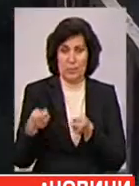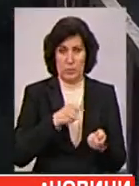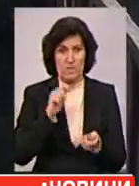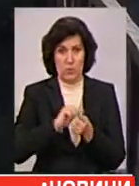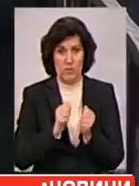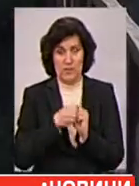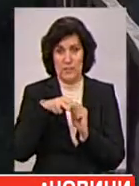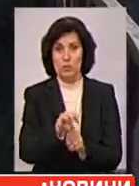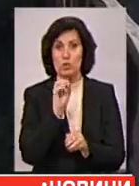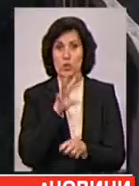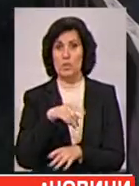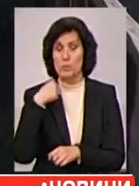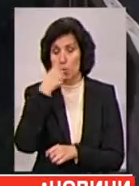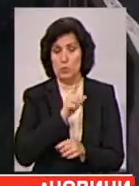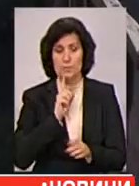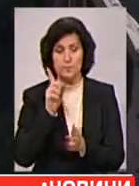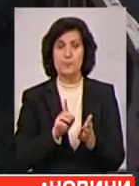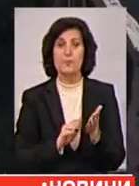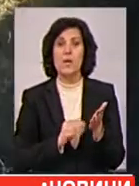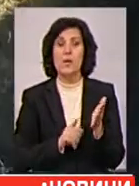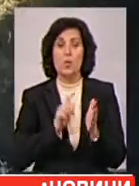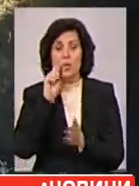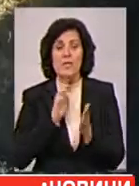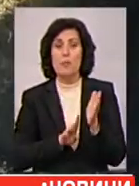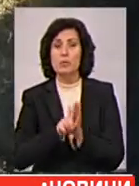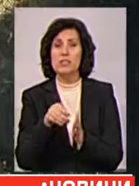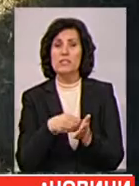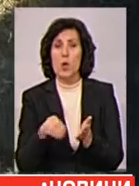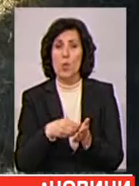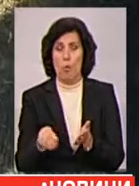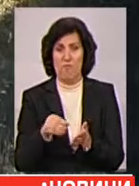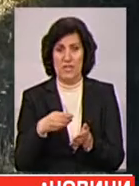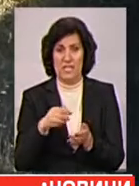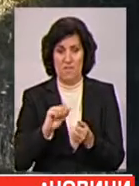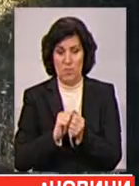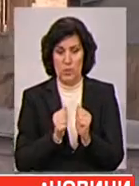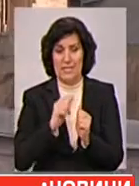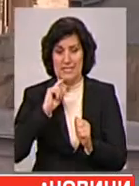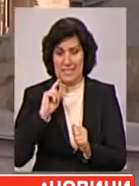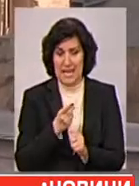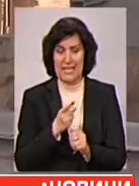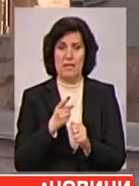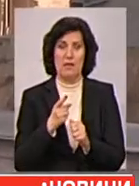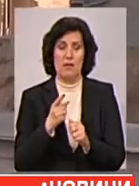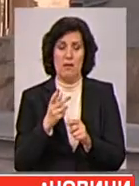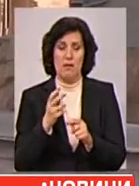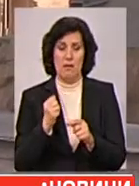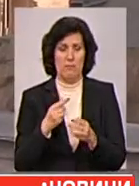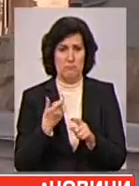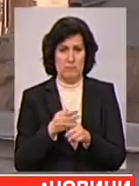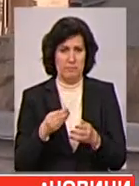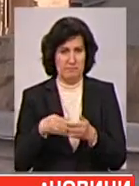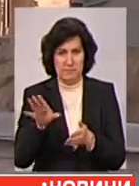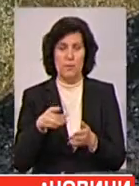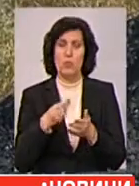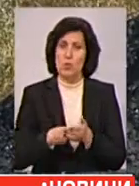У 2014 році Україна почала закуповувати вугілля з Південно-Африканської республіки. За рік від африканського вугілля відмовилися через дорожнечу та ліміти